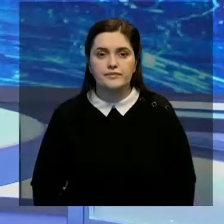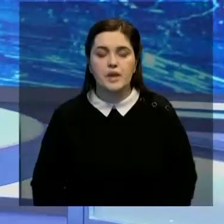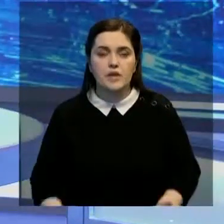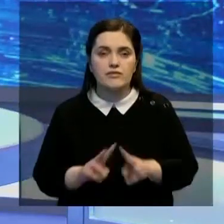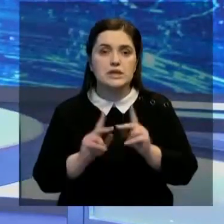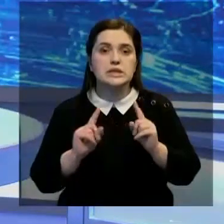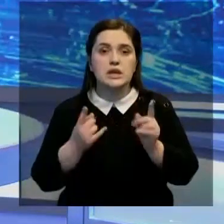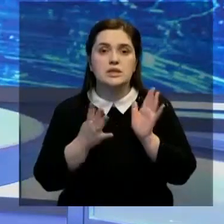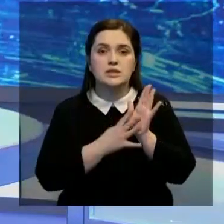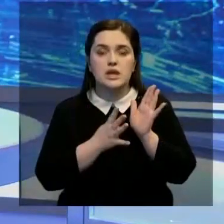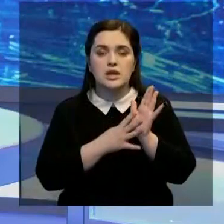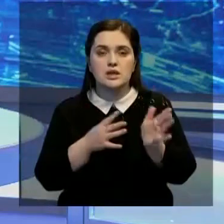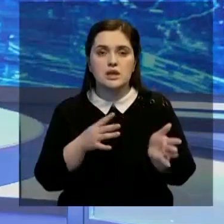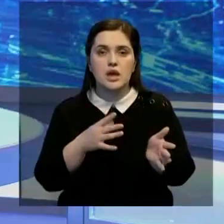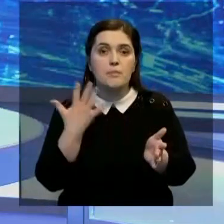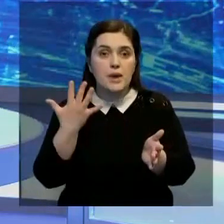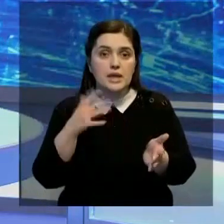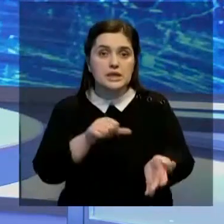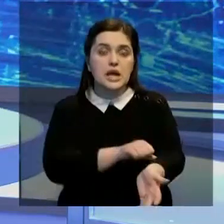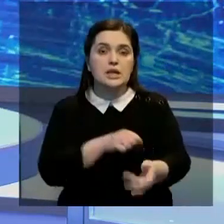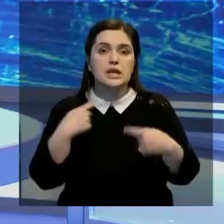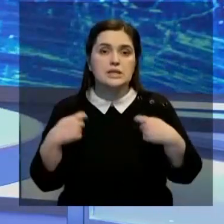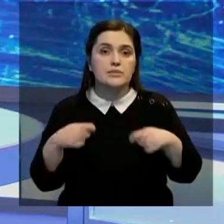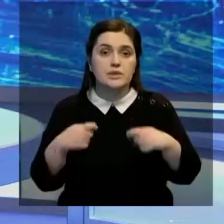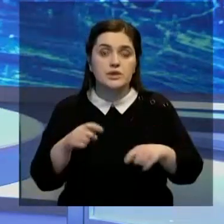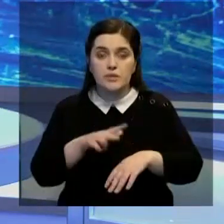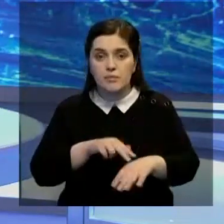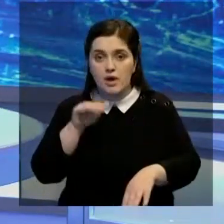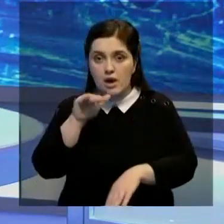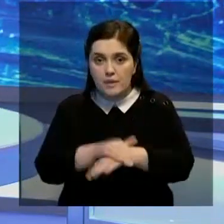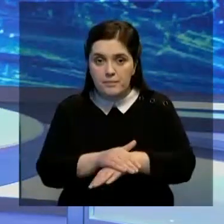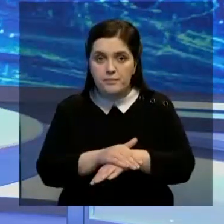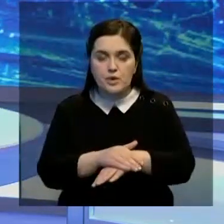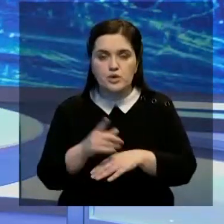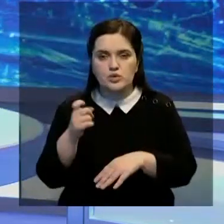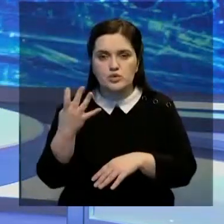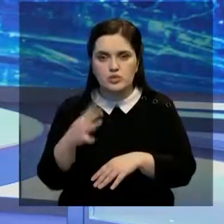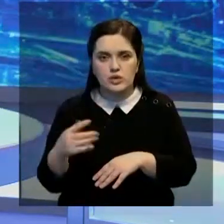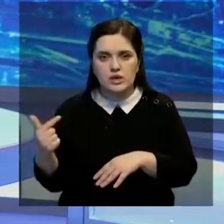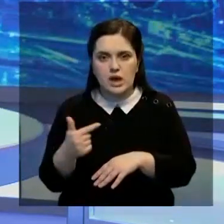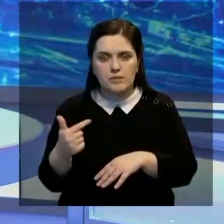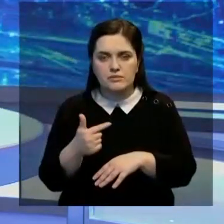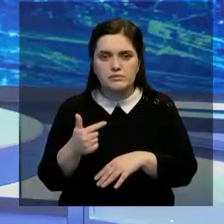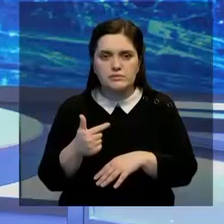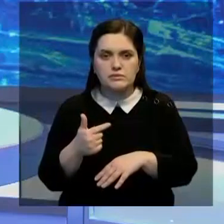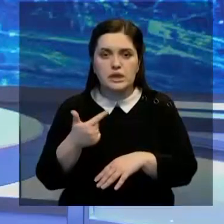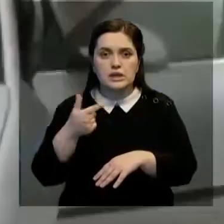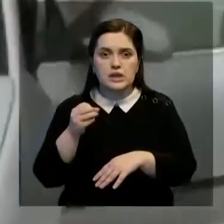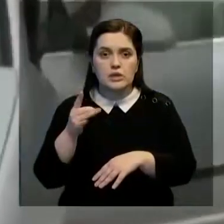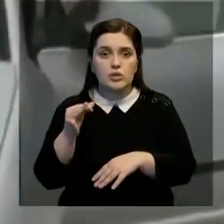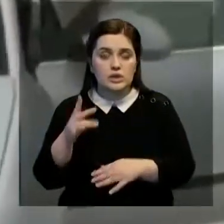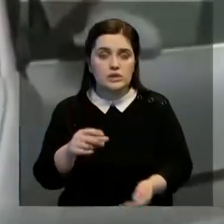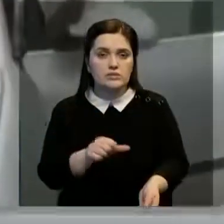В столице задержаны 5 наркосбытчиков. При них полицейские обнаружили в общей сложности примерно 140 граммов героина. В отношении